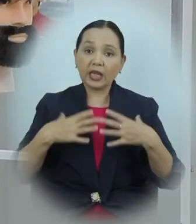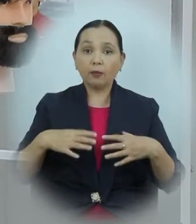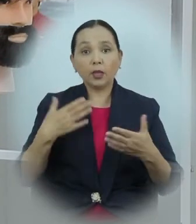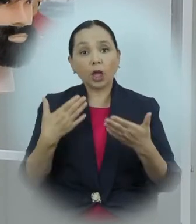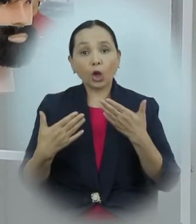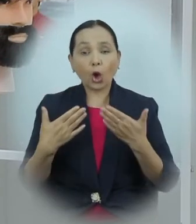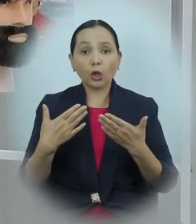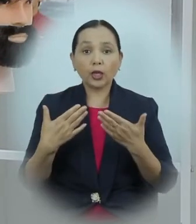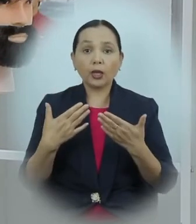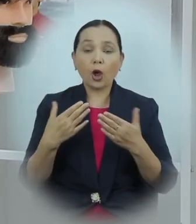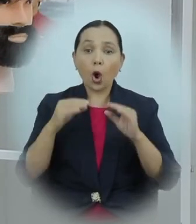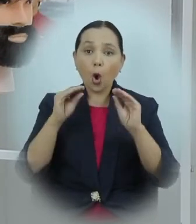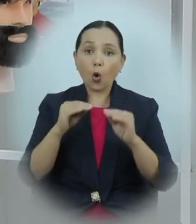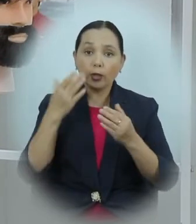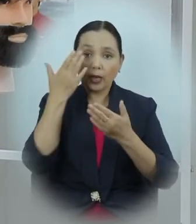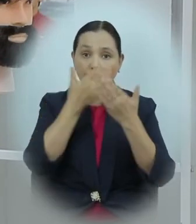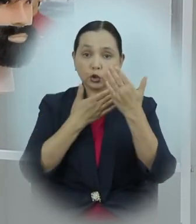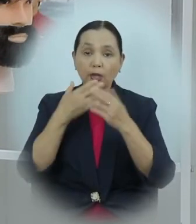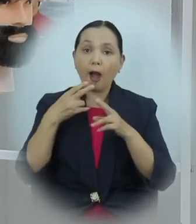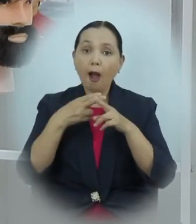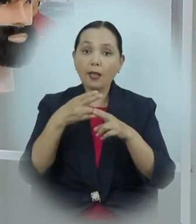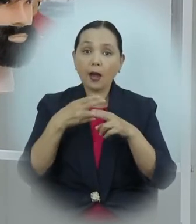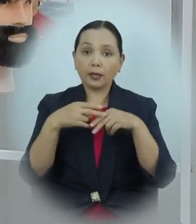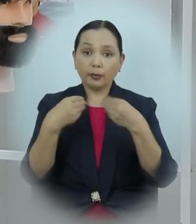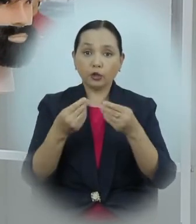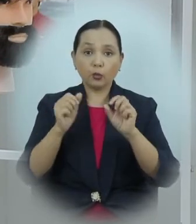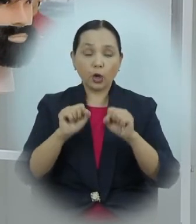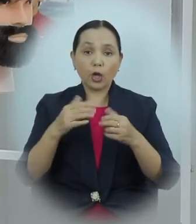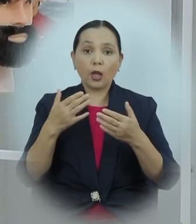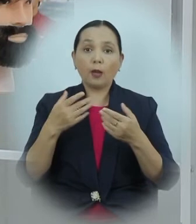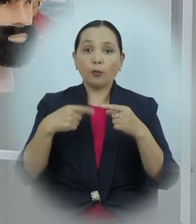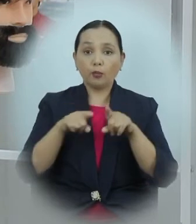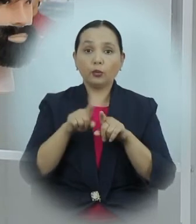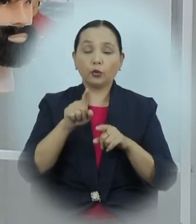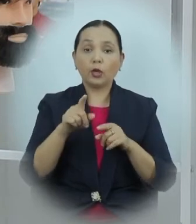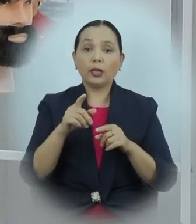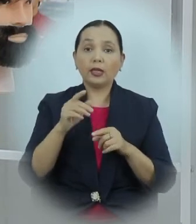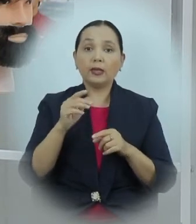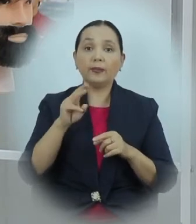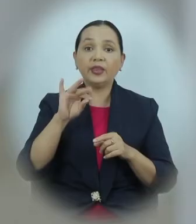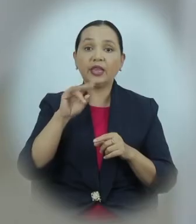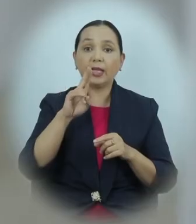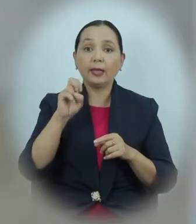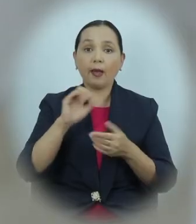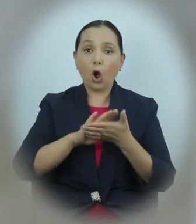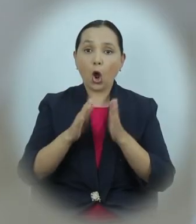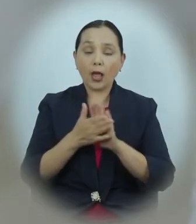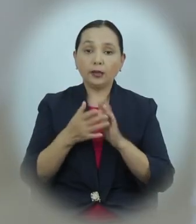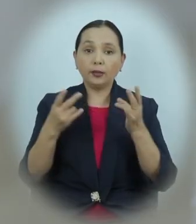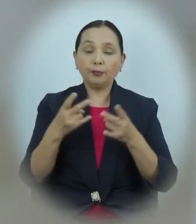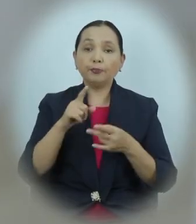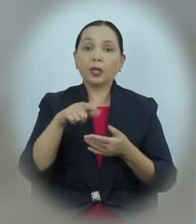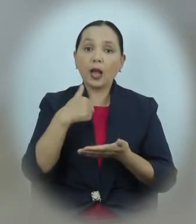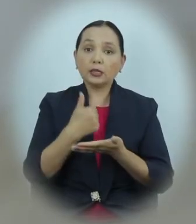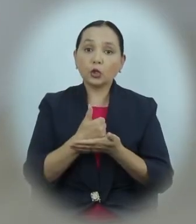yoki qo'ygan sochingizga sizga xalaqit berib qolishi mumkin. Shuning uchun bunda holat ikki holat turish kerak. Yana